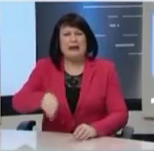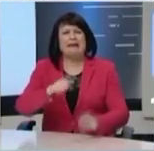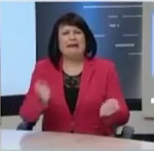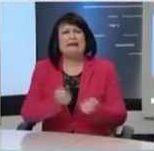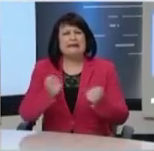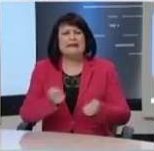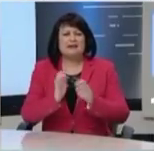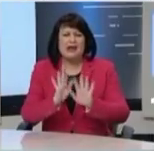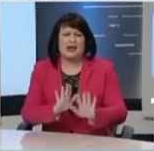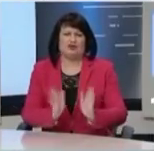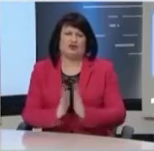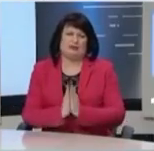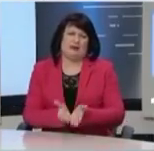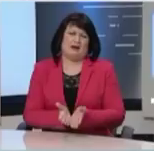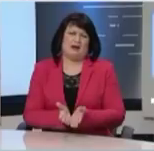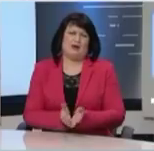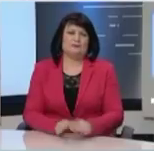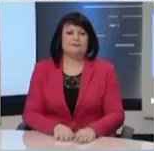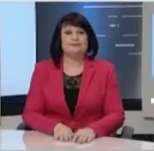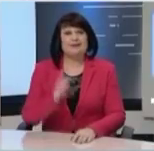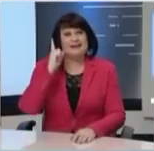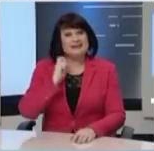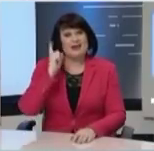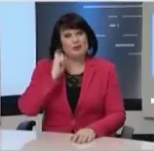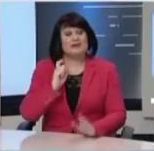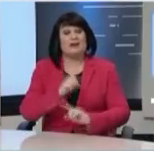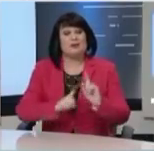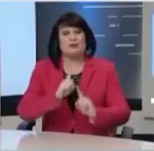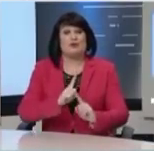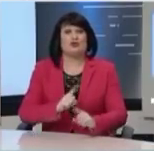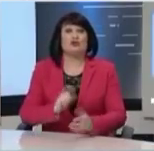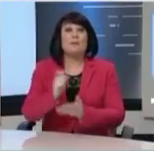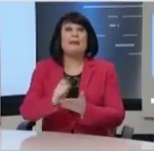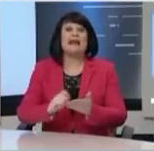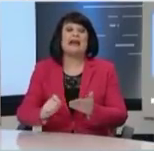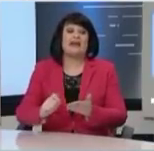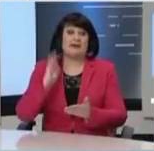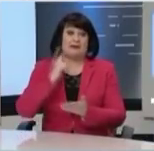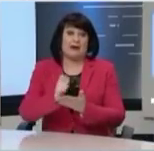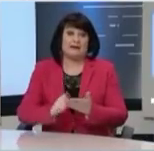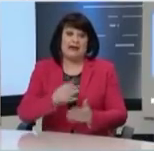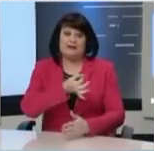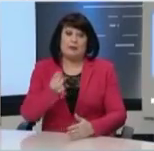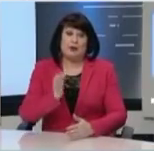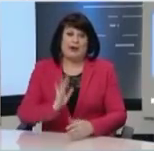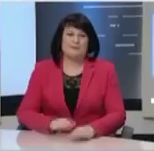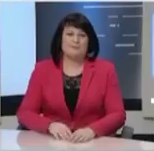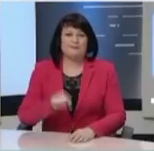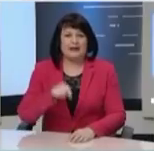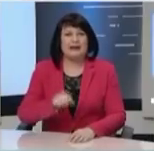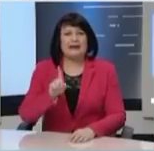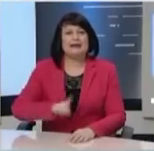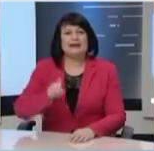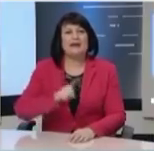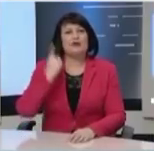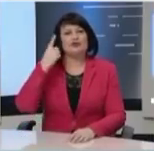Εντάξει. Σας παρακαλώ. Εντάξει, ξέρουμε, ο κ. Μητσοτάκης θεωρεί ότι και να μην γραφτούν και στα πρακτικά αυτά που είπατε. Οφείλουν να μην